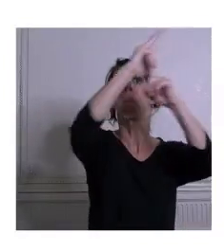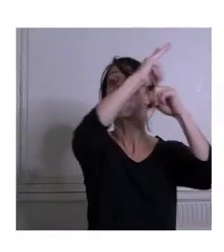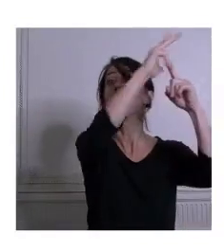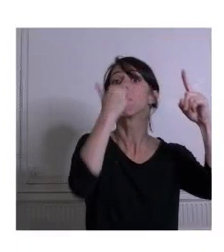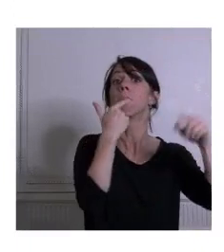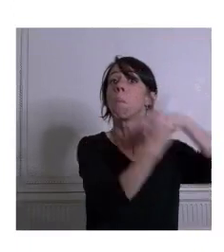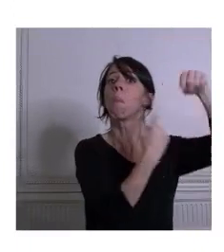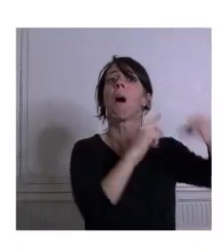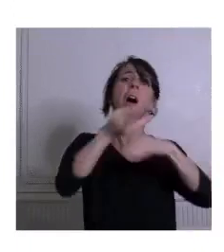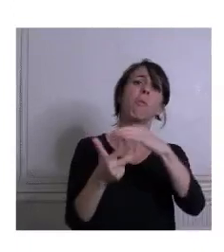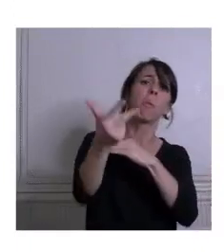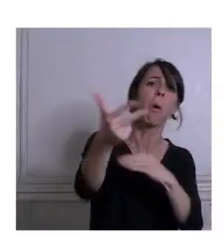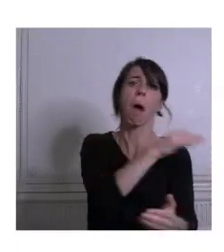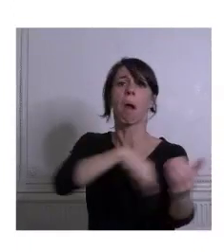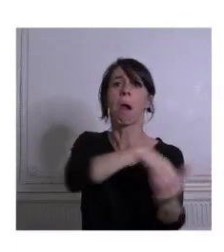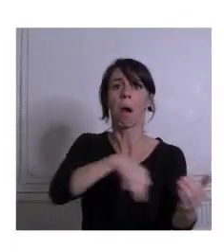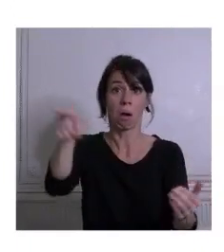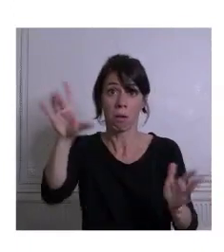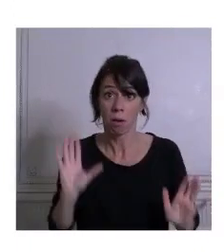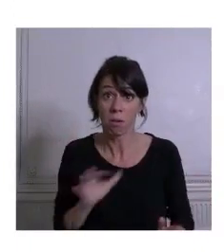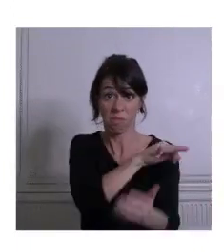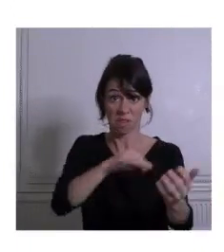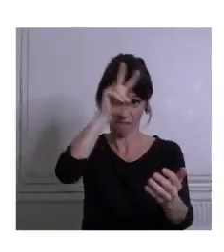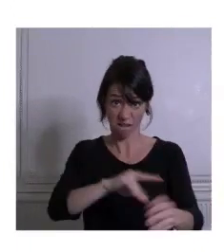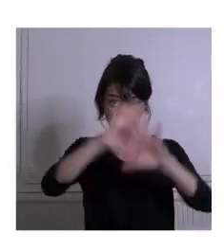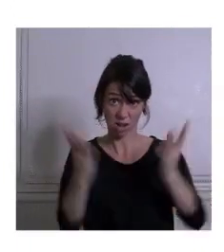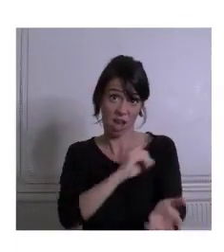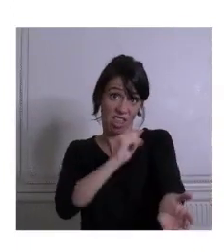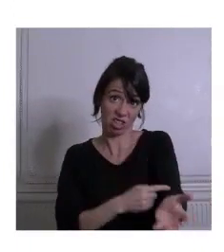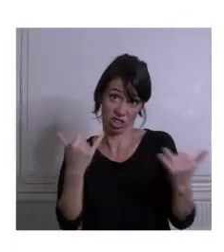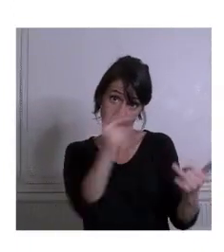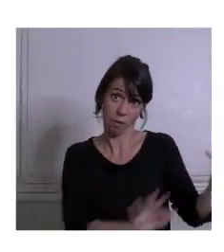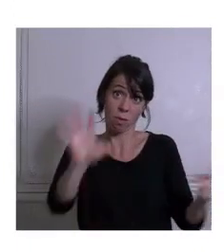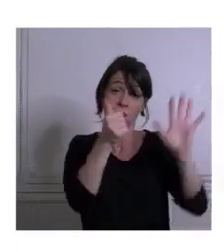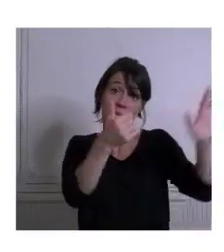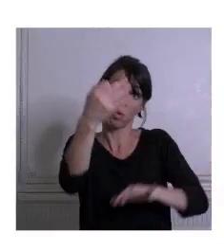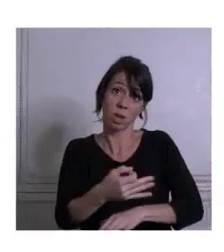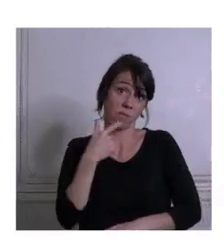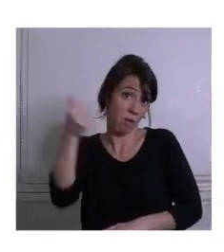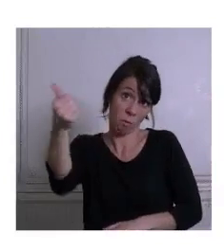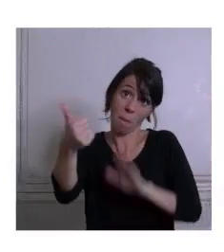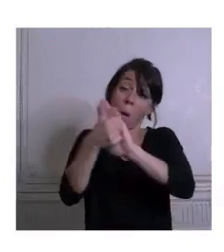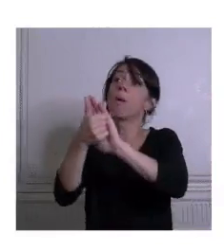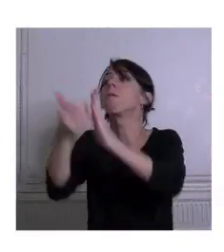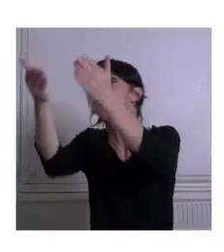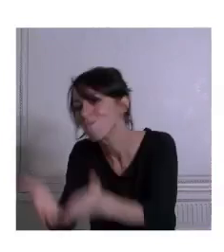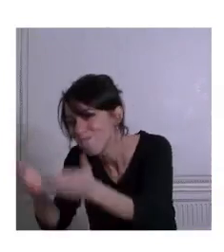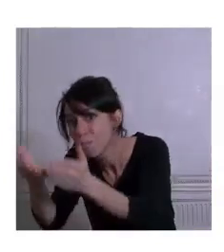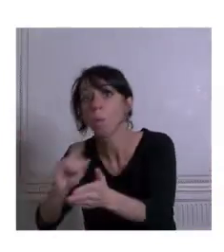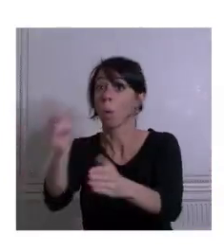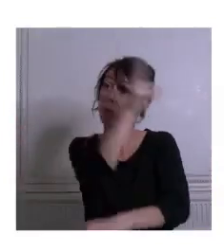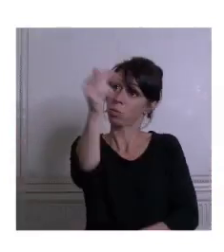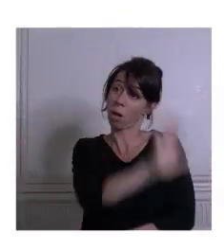que nous avons fait des propositions. Denise l'a repris. Ça n'a pas été écouté.